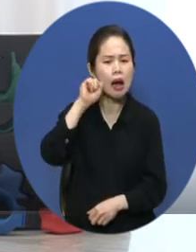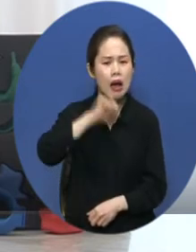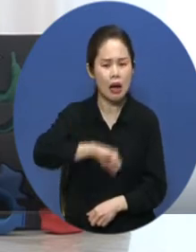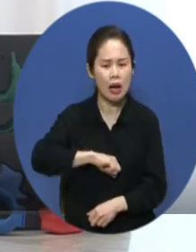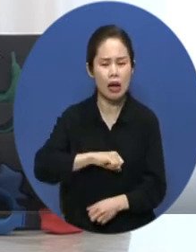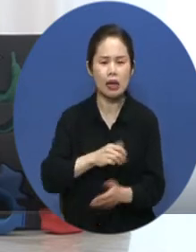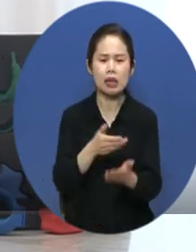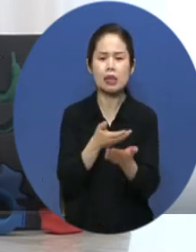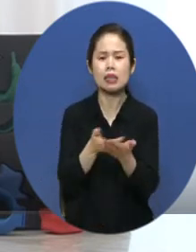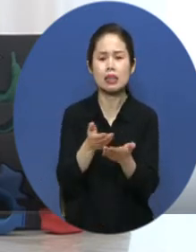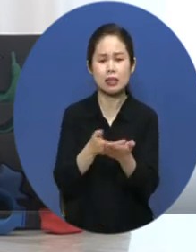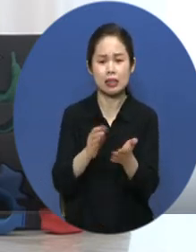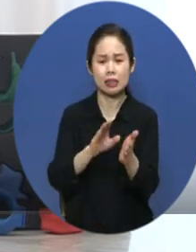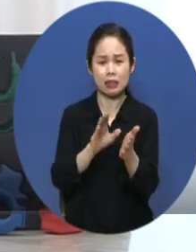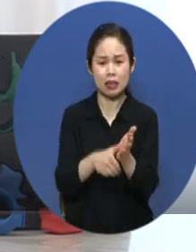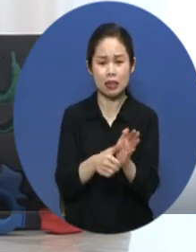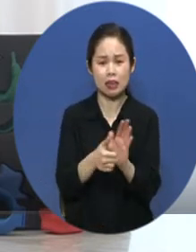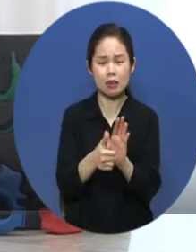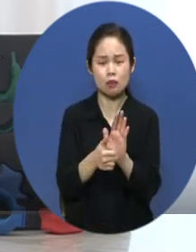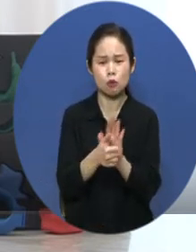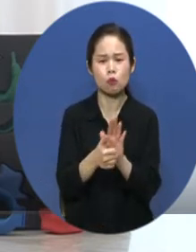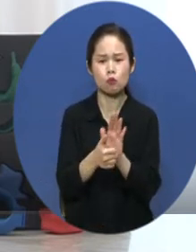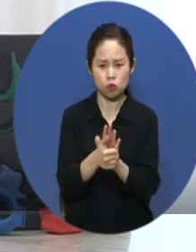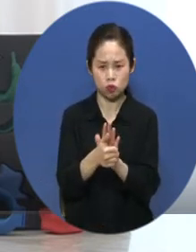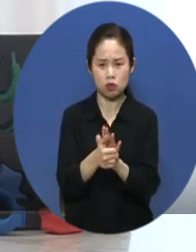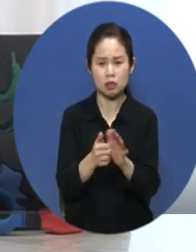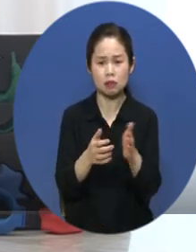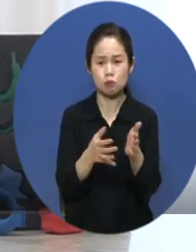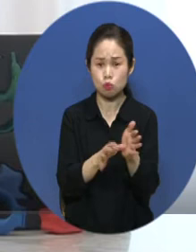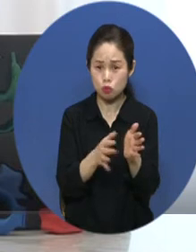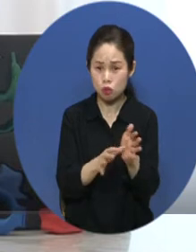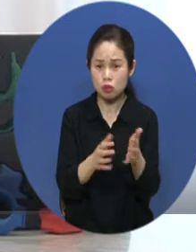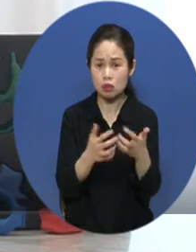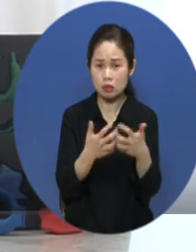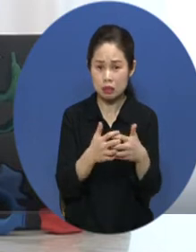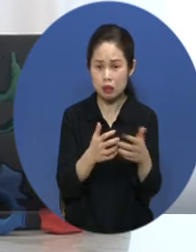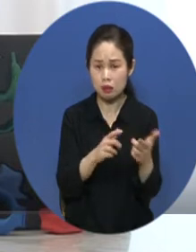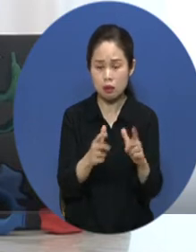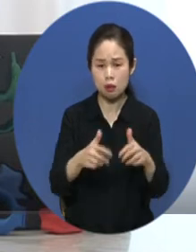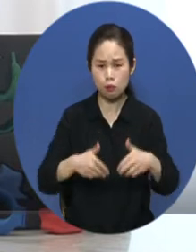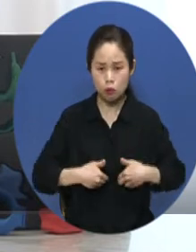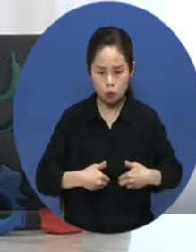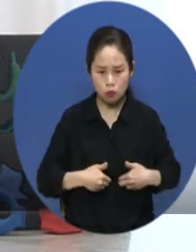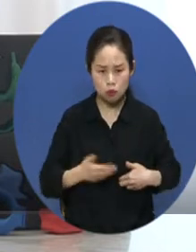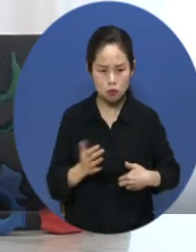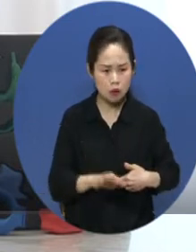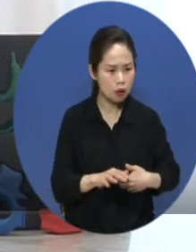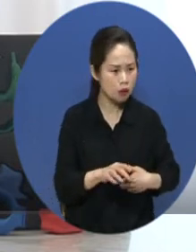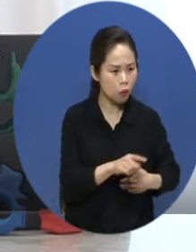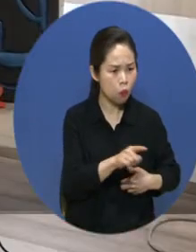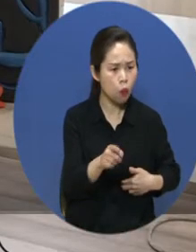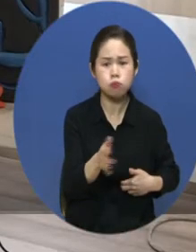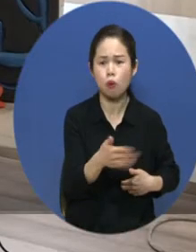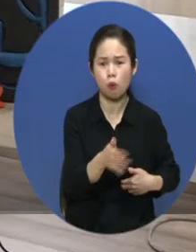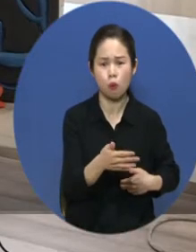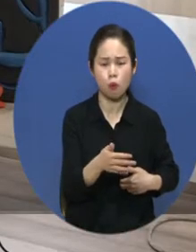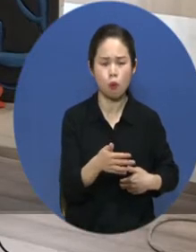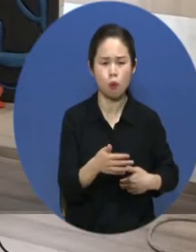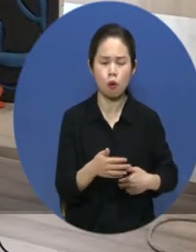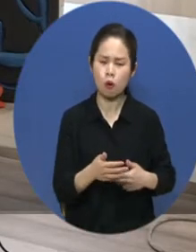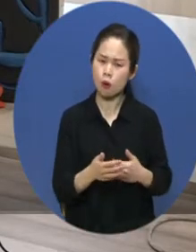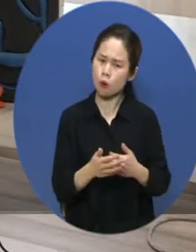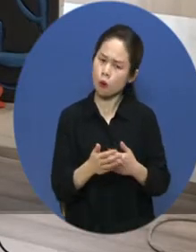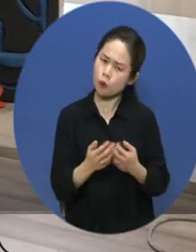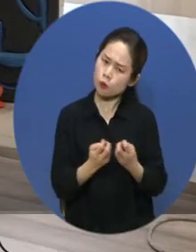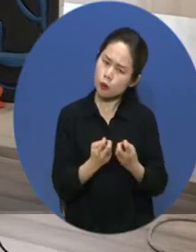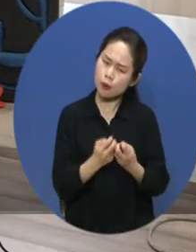어떤 그 보조기구가 필요했었고, 그런 보조기구의 부재를 그때 좀 알게 됐던 것 같아요. 그래서 어떻게 할까 고민을 하고